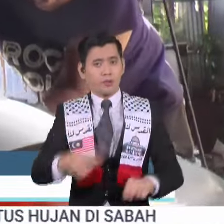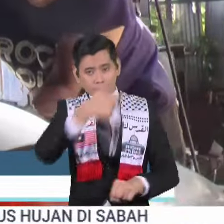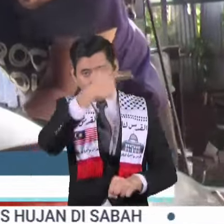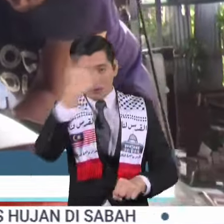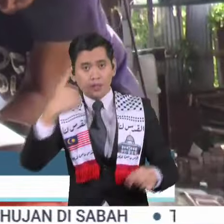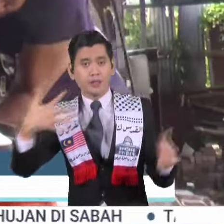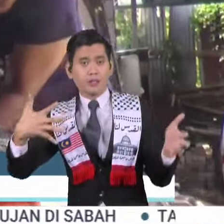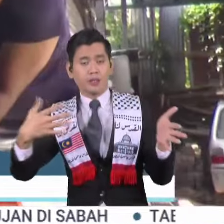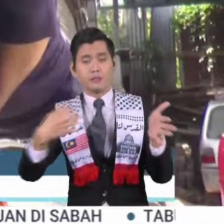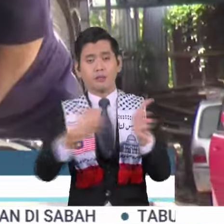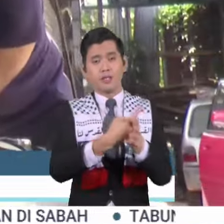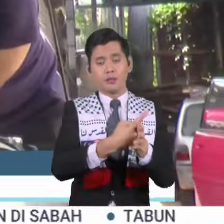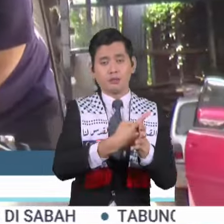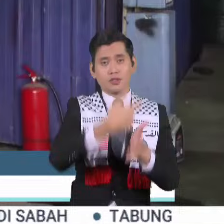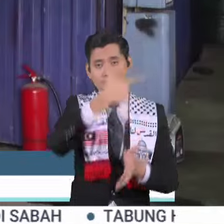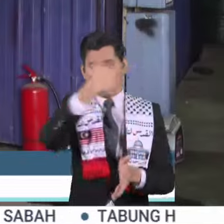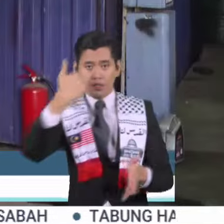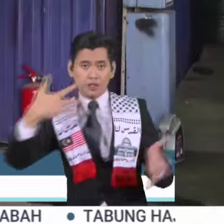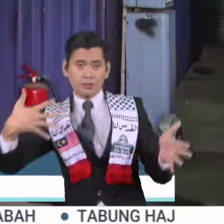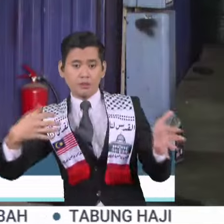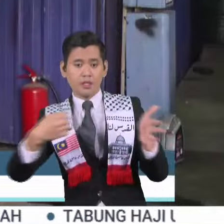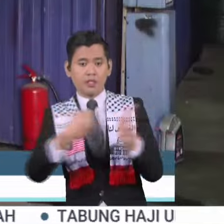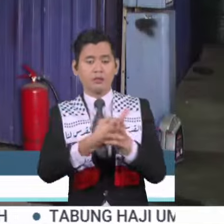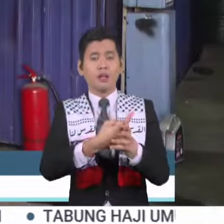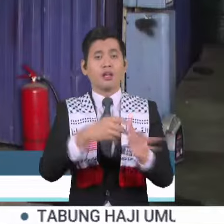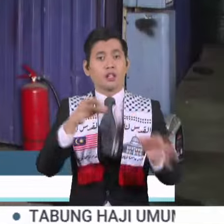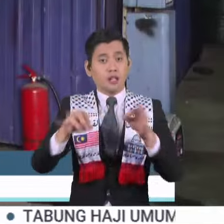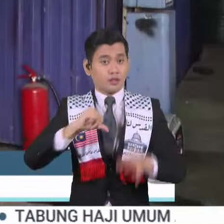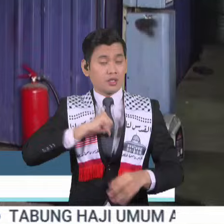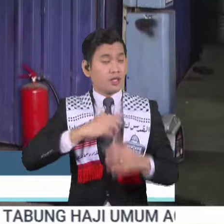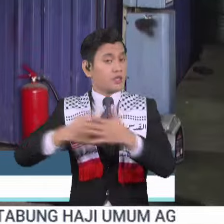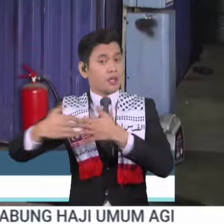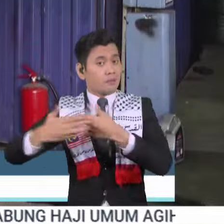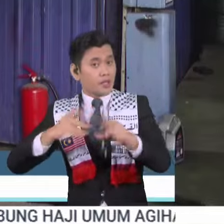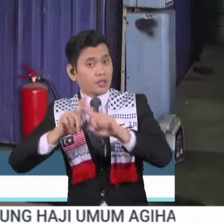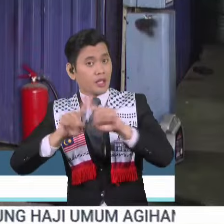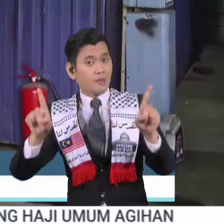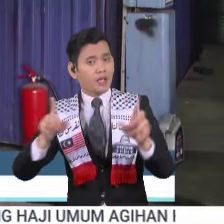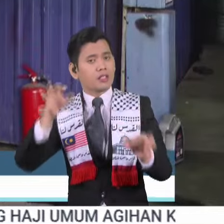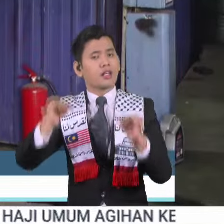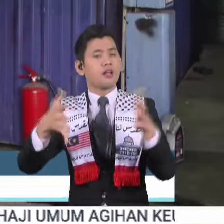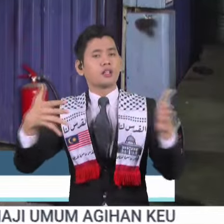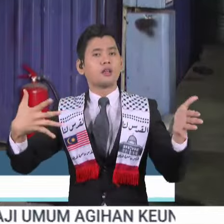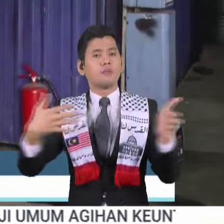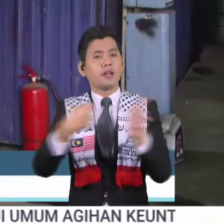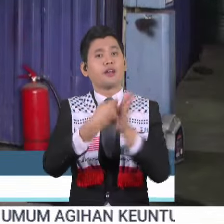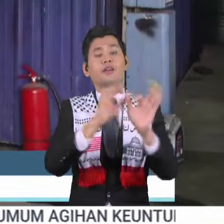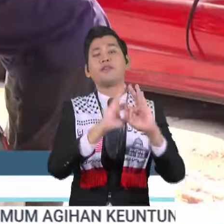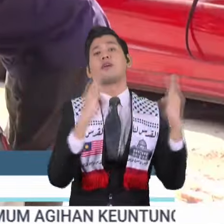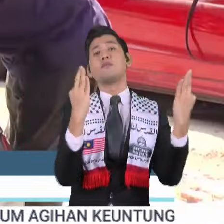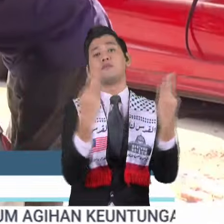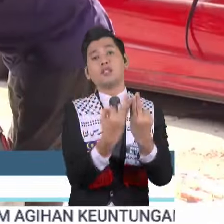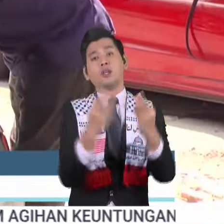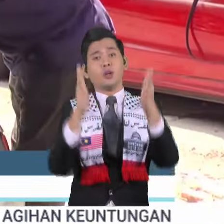lah. Melibatkan kemalangan, kalau melibatkan diri kita sendiri tak apa. Kan melibatkan orang lain, kan jadi susah macam tu